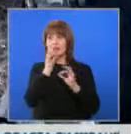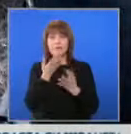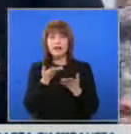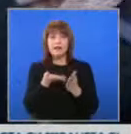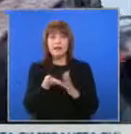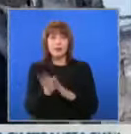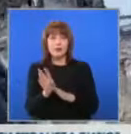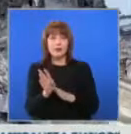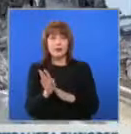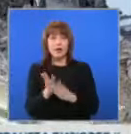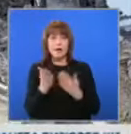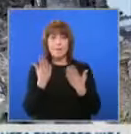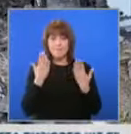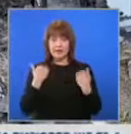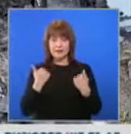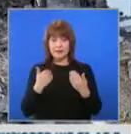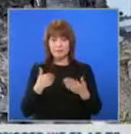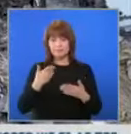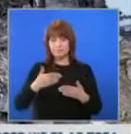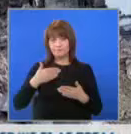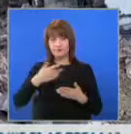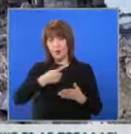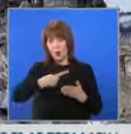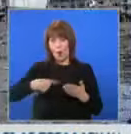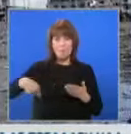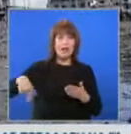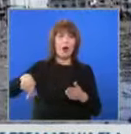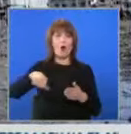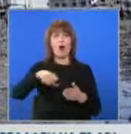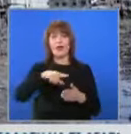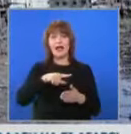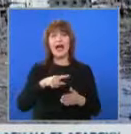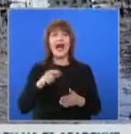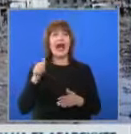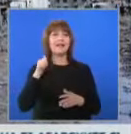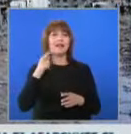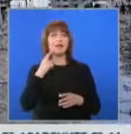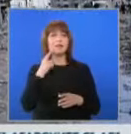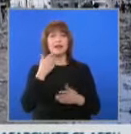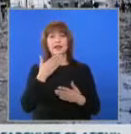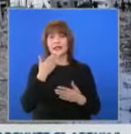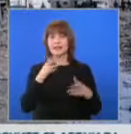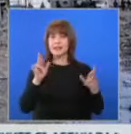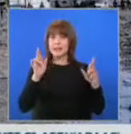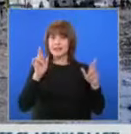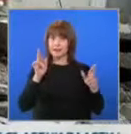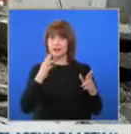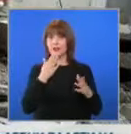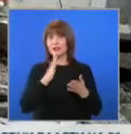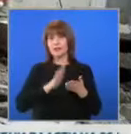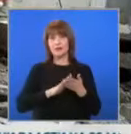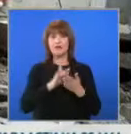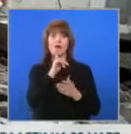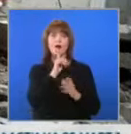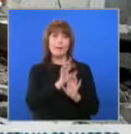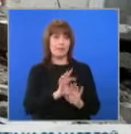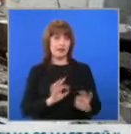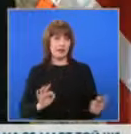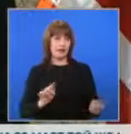отидат. Преди поредната си близкоисточна обиколка, държавният секретар Антони Блинкен изрази надежда да бъде договорено примирие